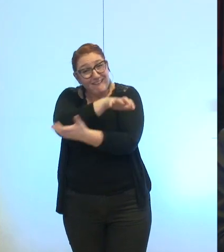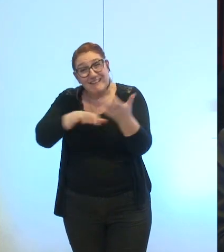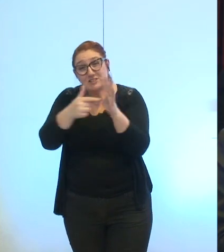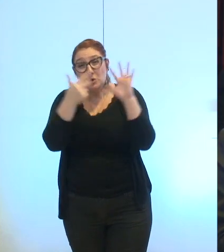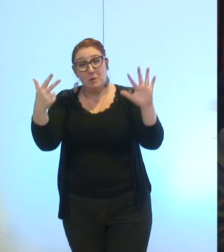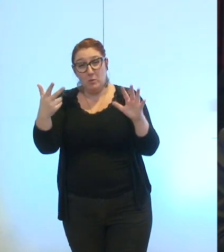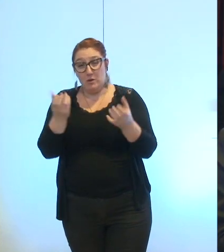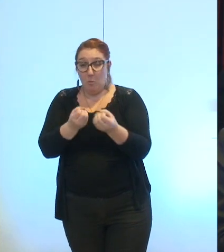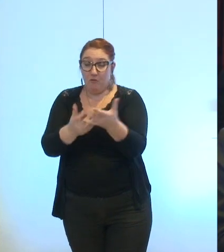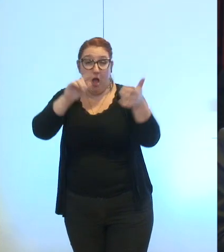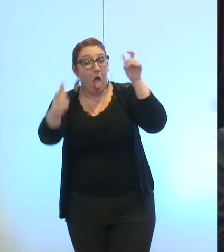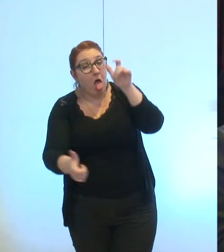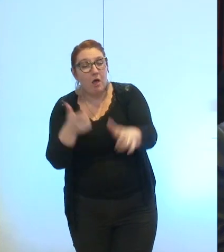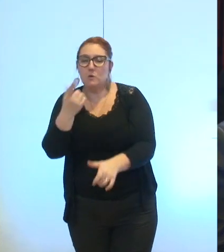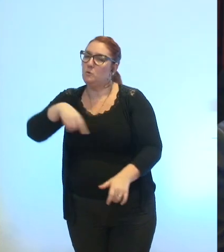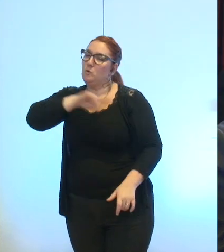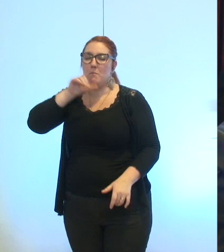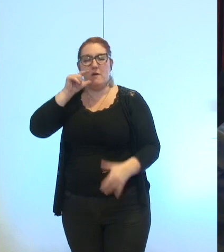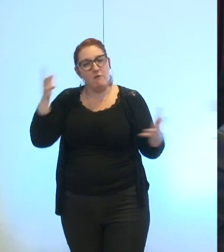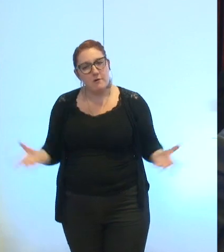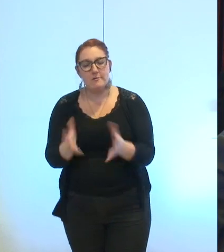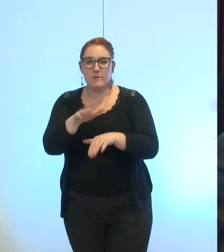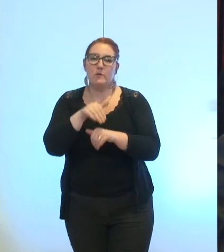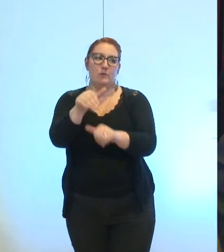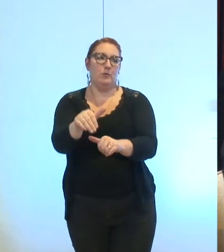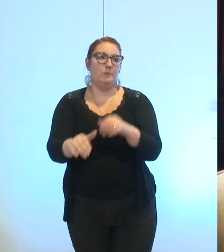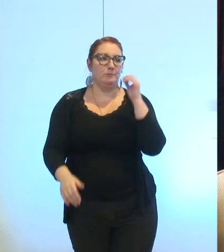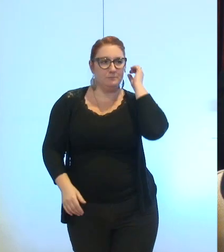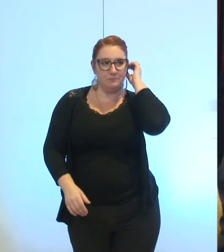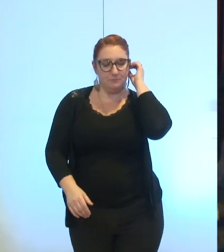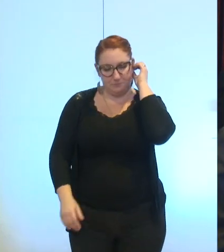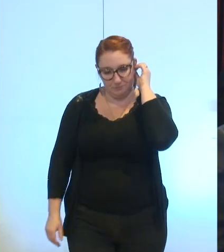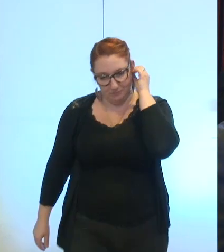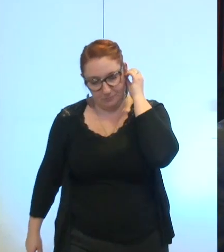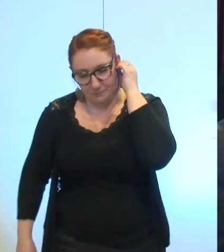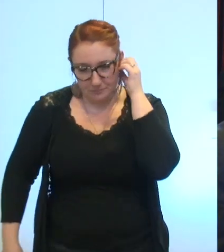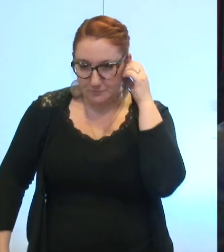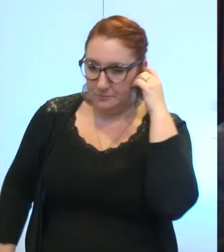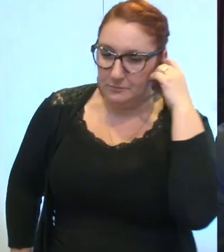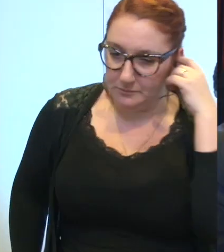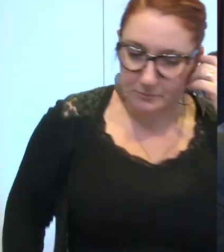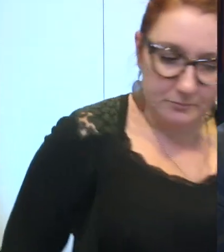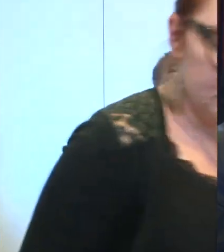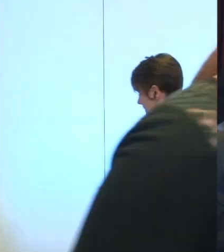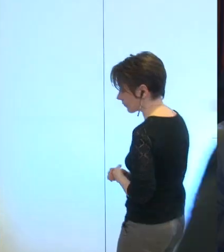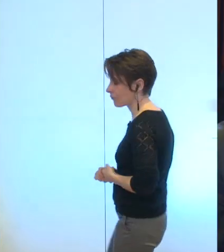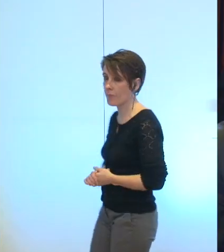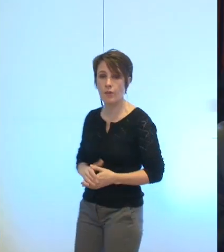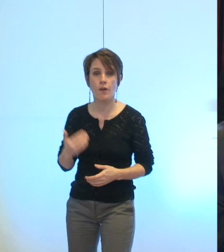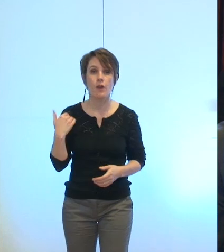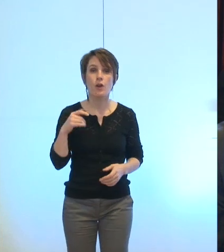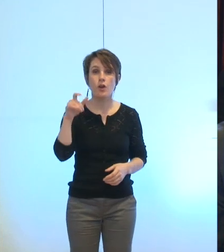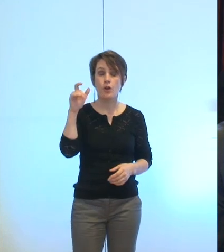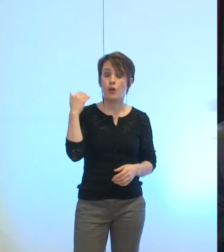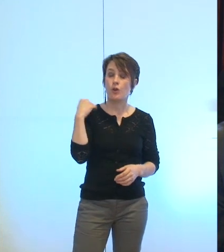2008 mes chers collègues ces choix-là j'entendait tout à l'heure avec intérêt l'intervention de Monsieur